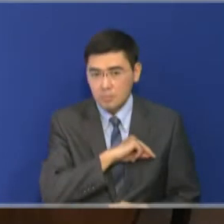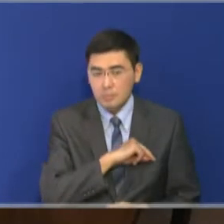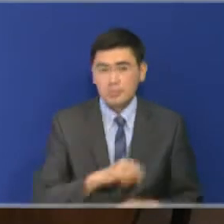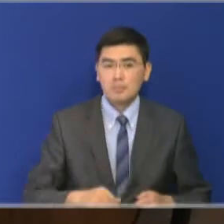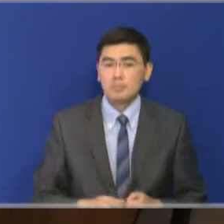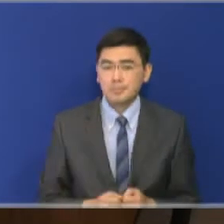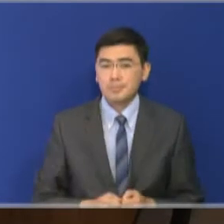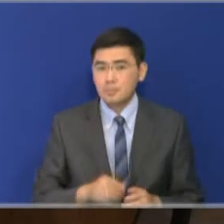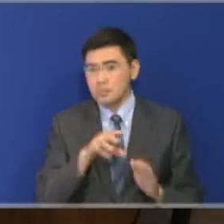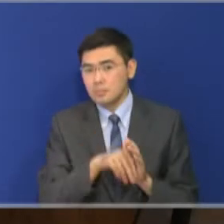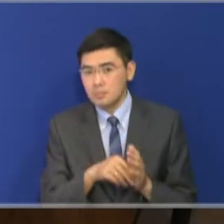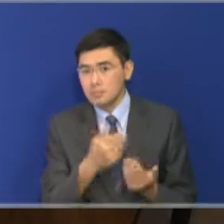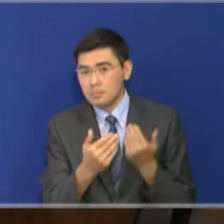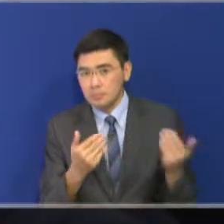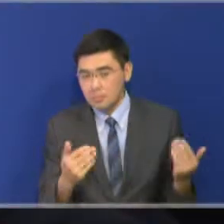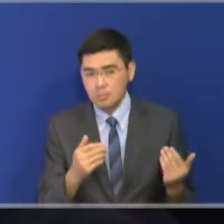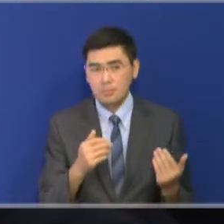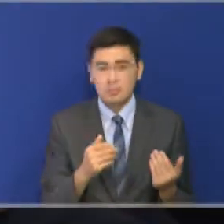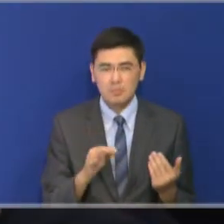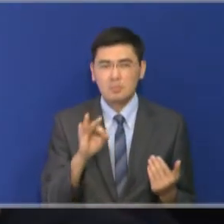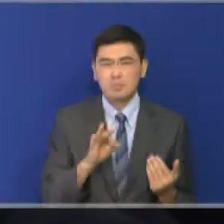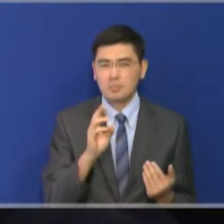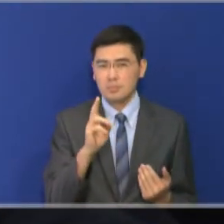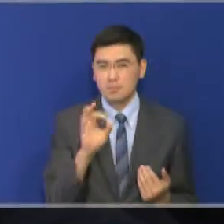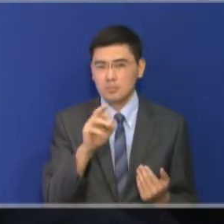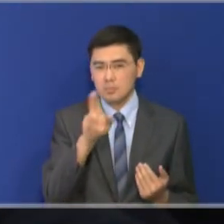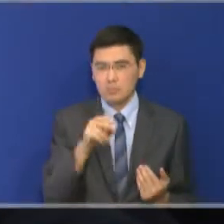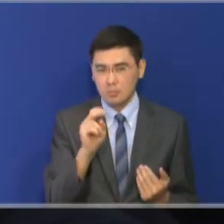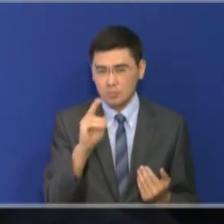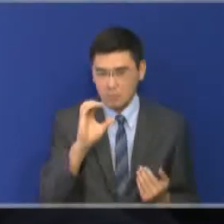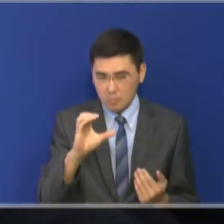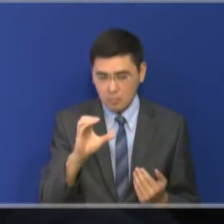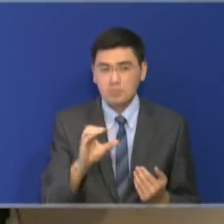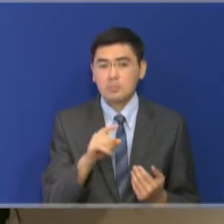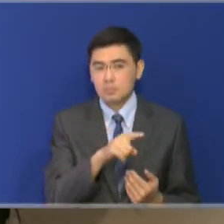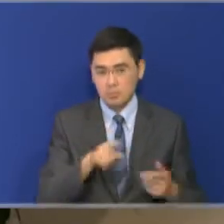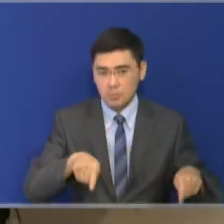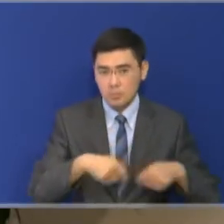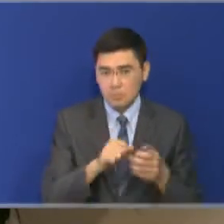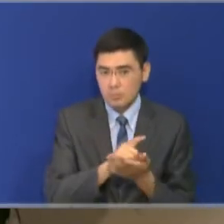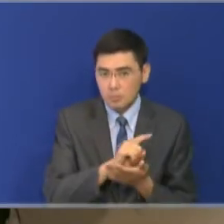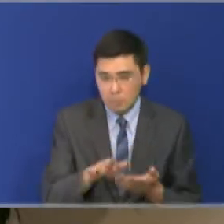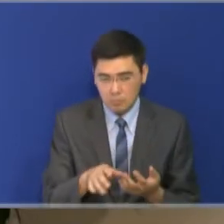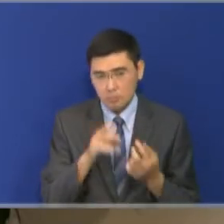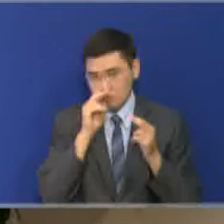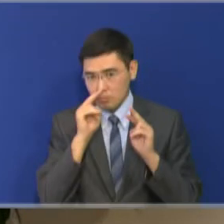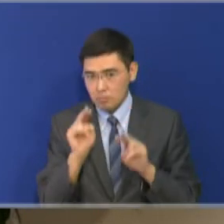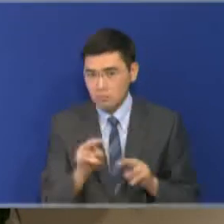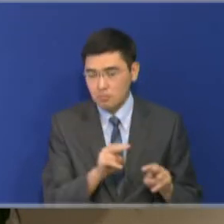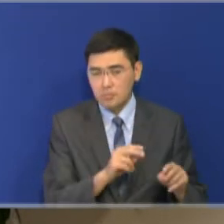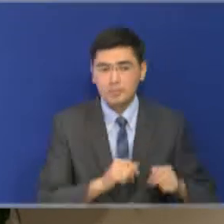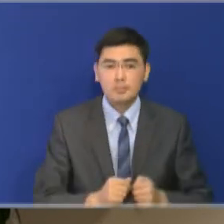мемлекеттік қызметкерлердің әдеп кодексін бұзбау туралы күнделікті нұсқамалықтар жүргізіледі. Отырыс барысында